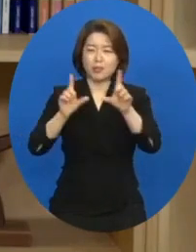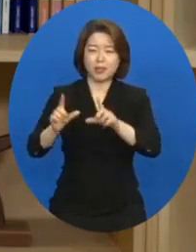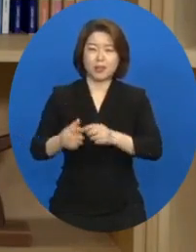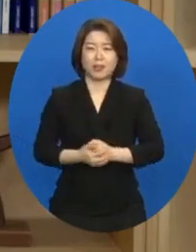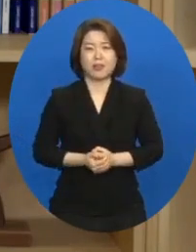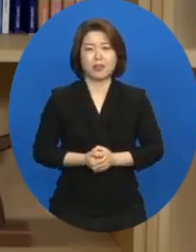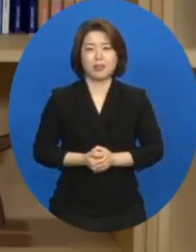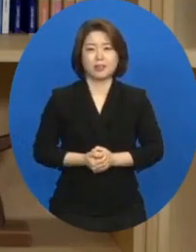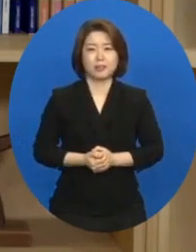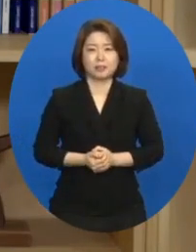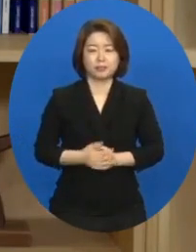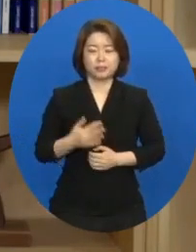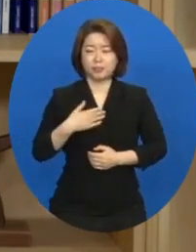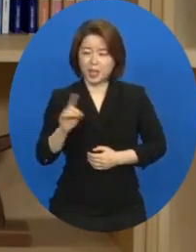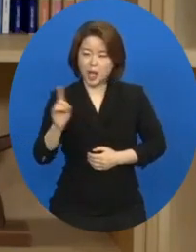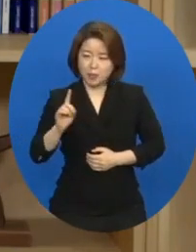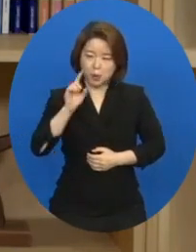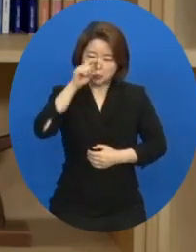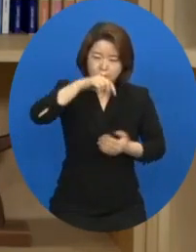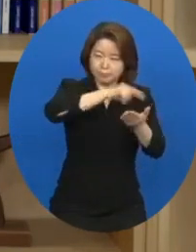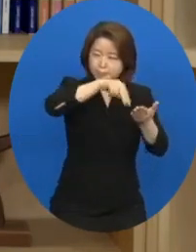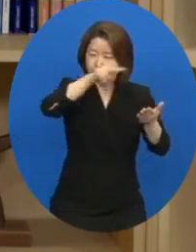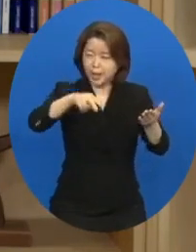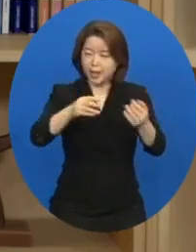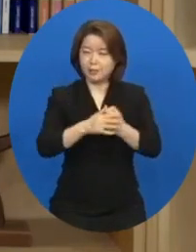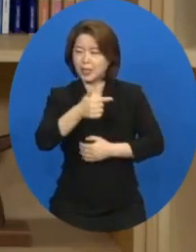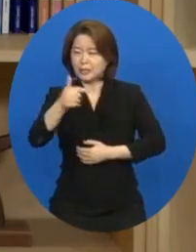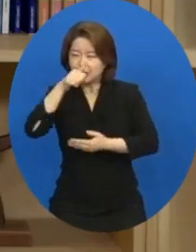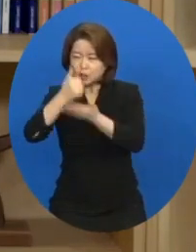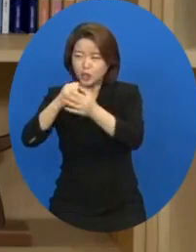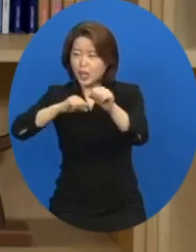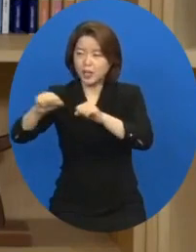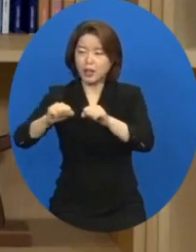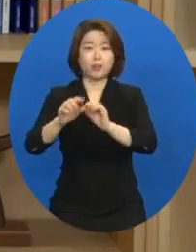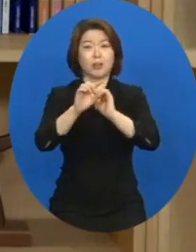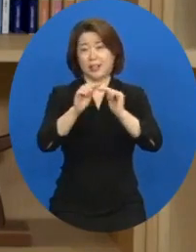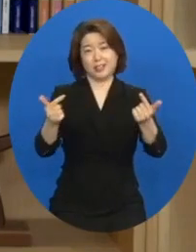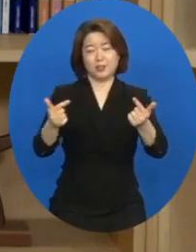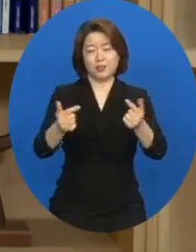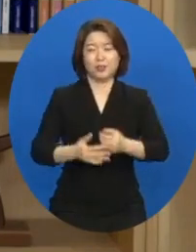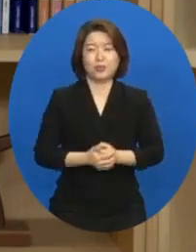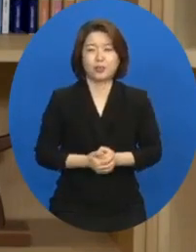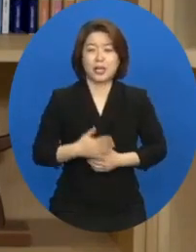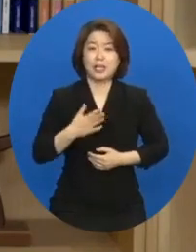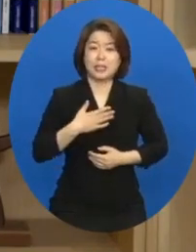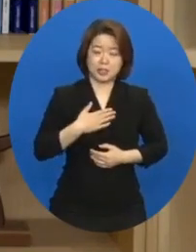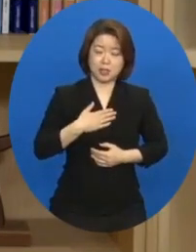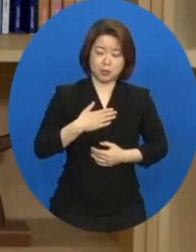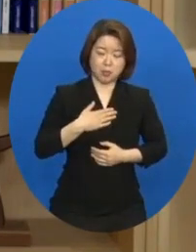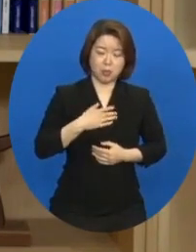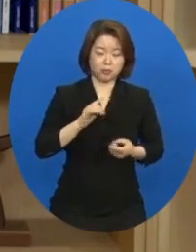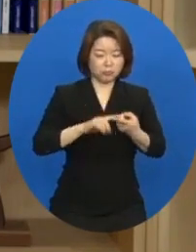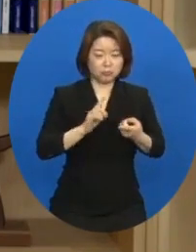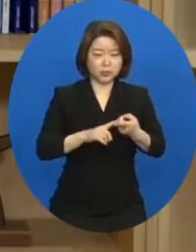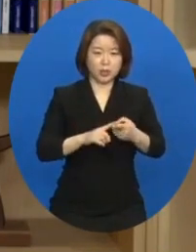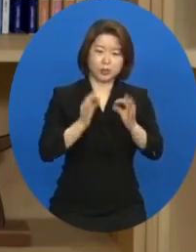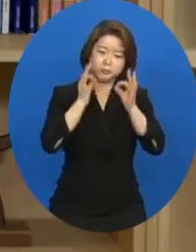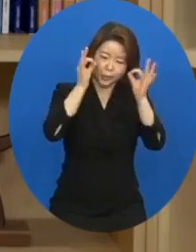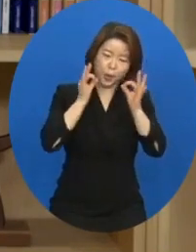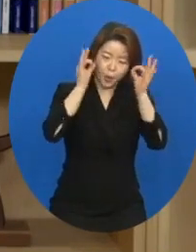제가 무슨 방탕한 삶을 살았거나 큰 죄를 짓고 살았던 건 아닙니다 전 나름대로 성실하게 살아